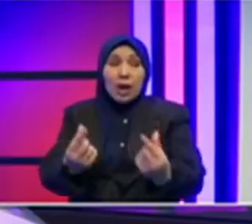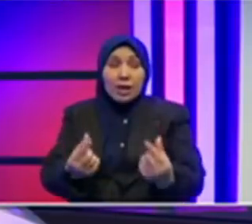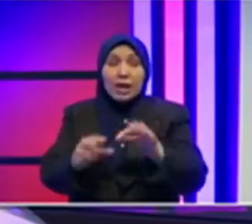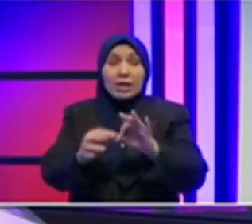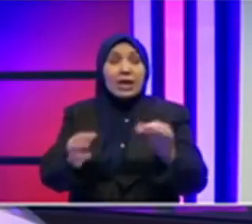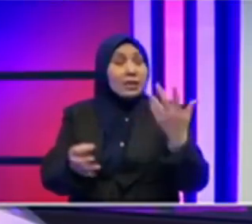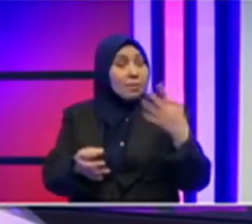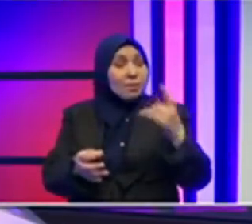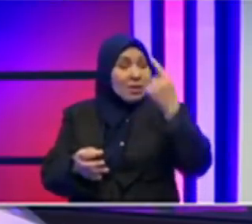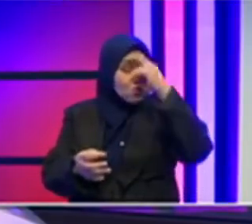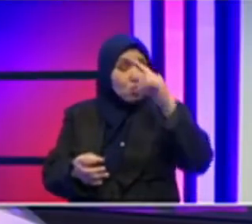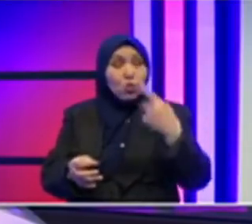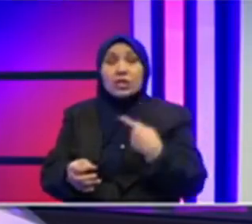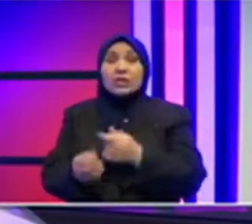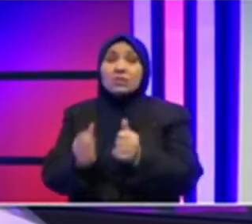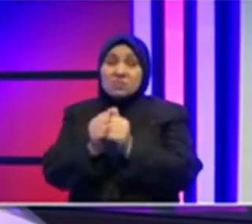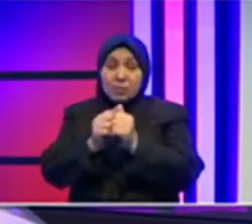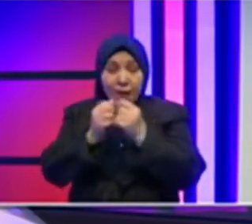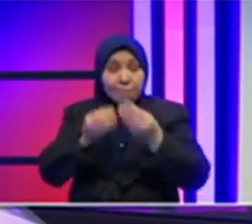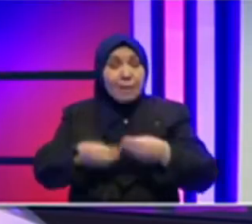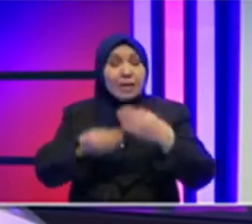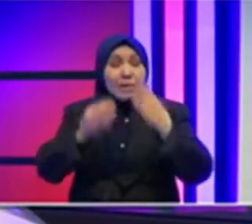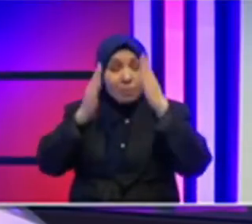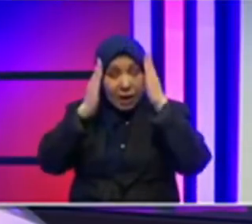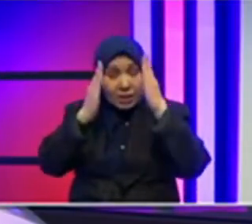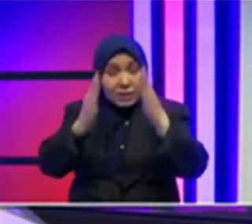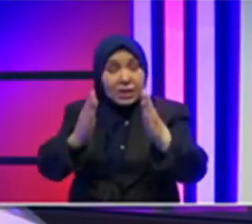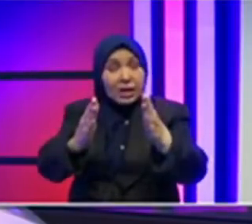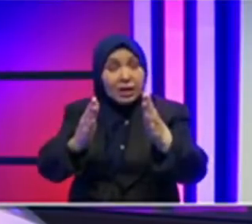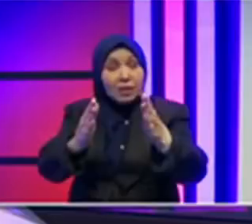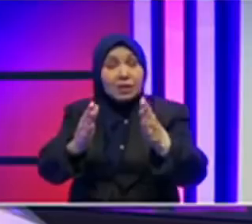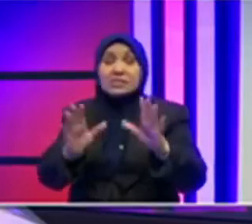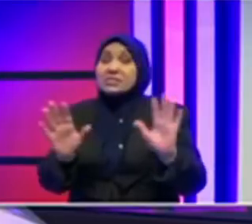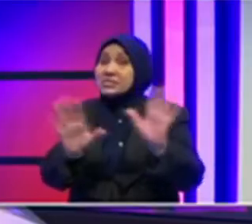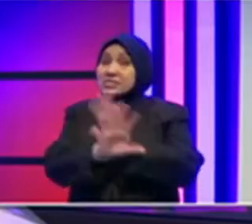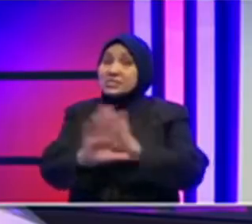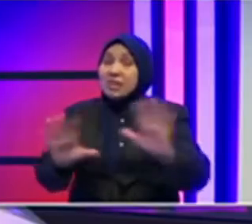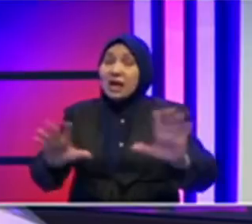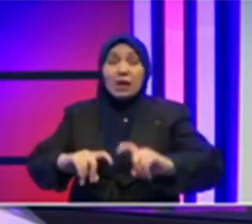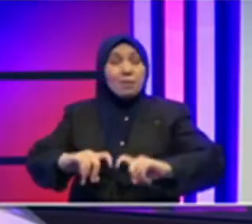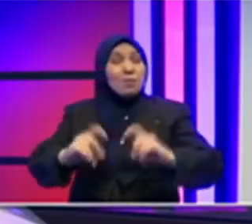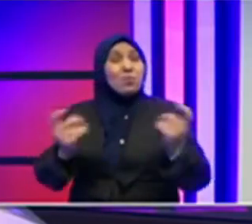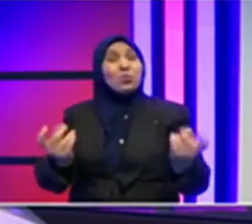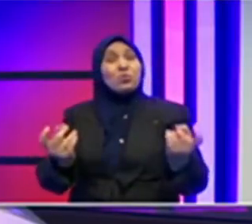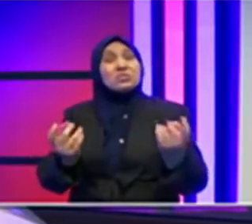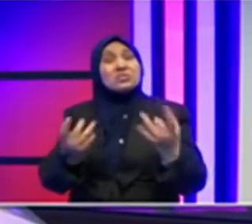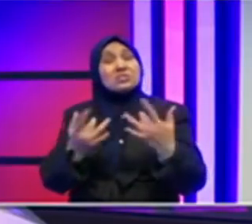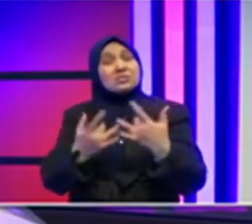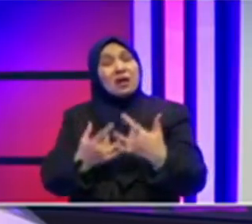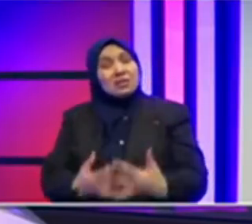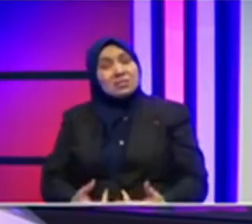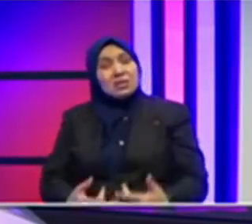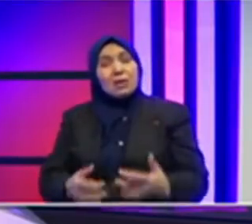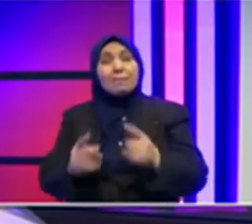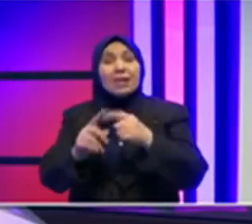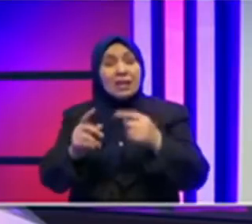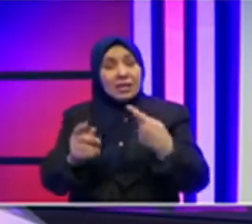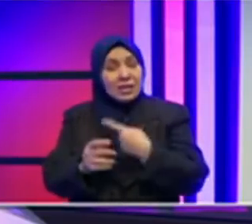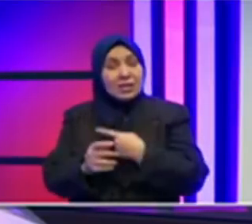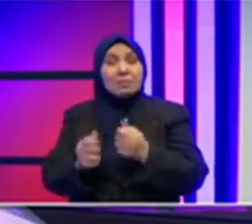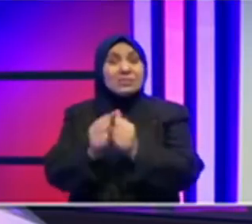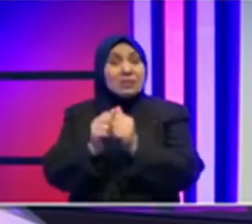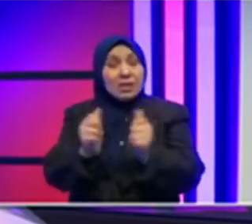untuk kita sama-sama beri perhatian. Keep it up, ya, jangan berputus asa bila kita bersama dengan tali